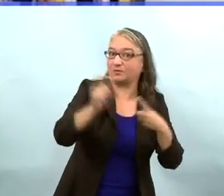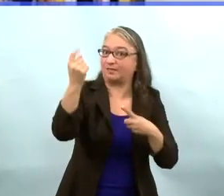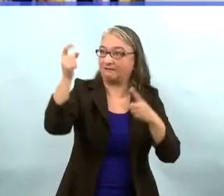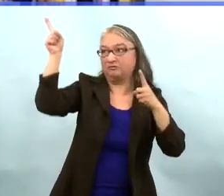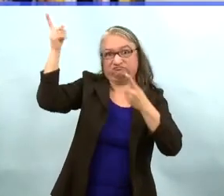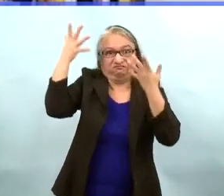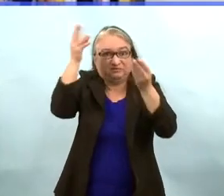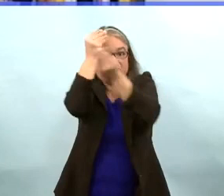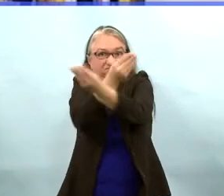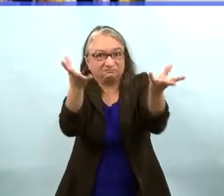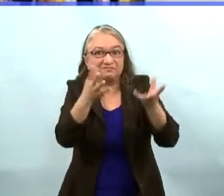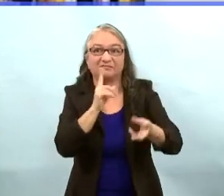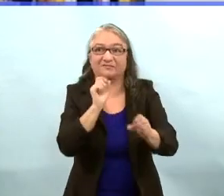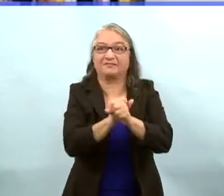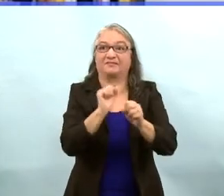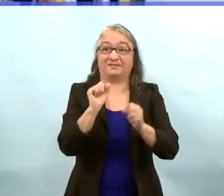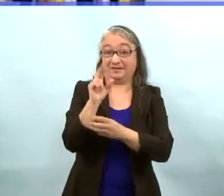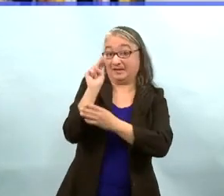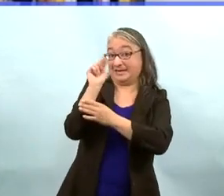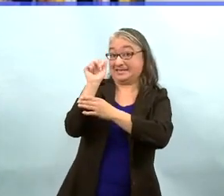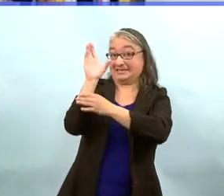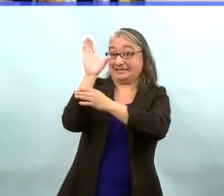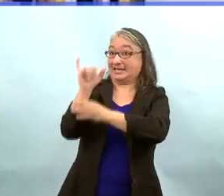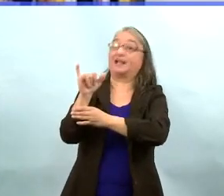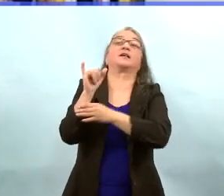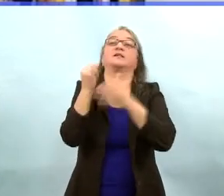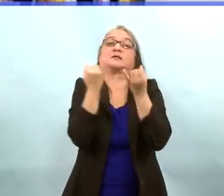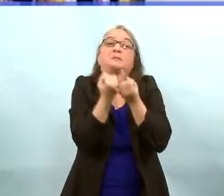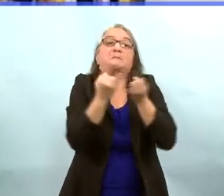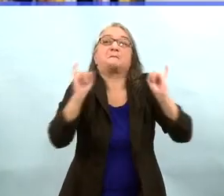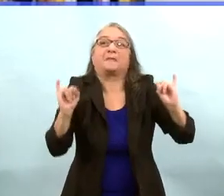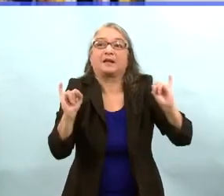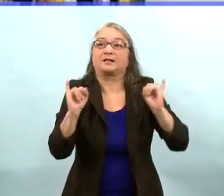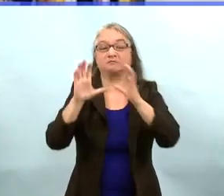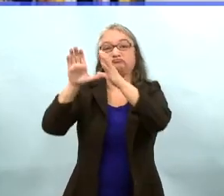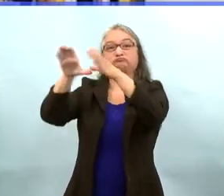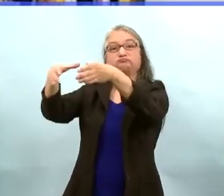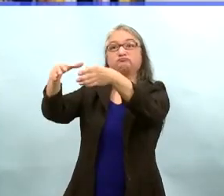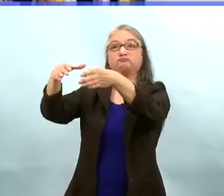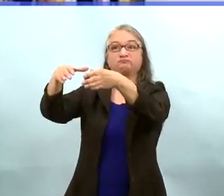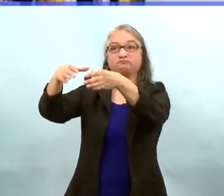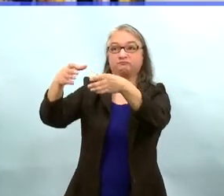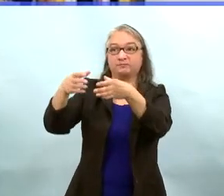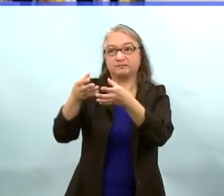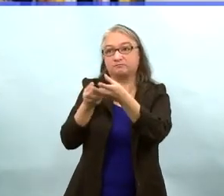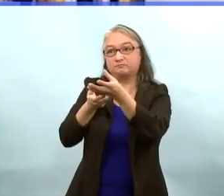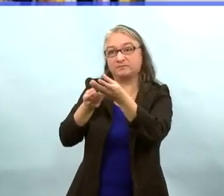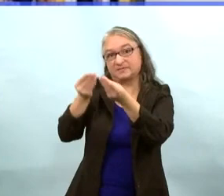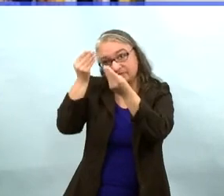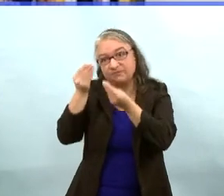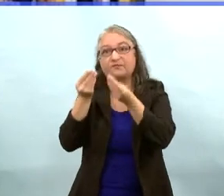est un comité consultatif indépendant qui fournit des conseils à l'Agence de santé publique du Canada